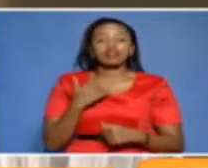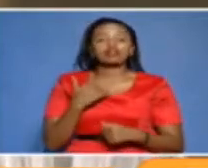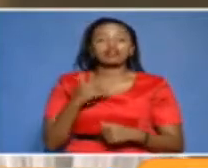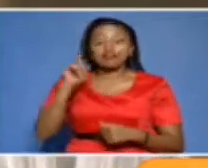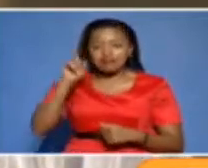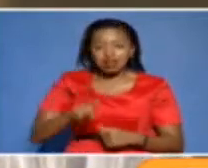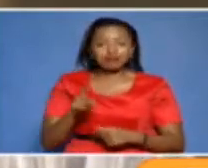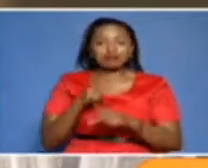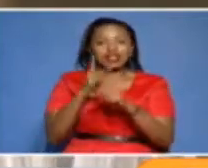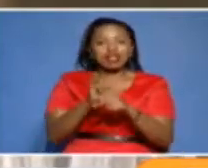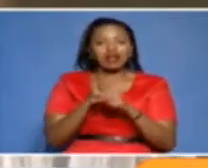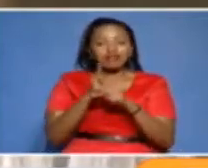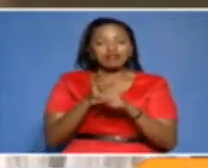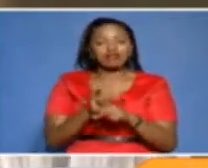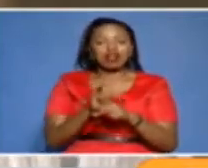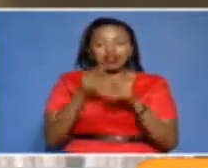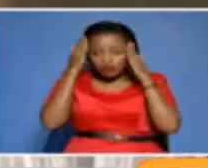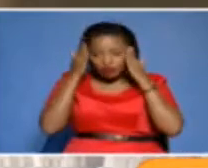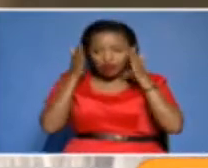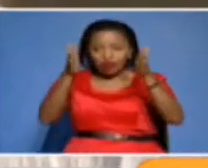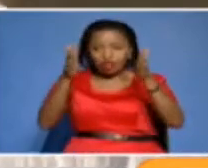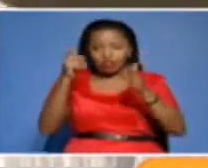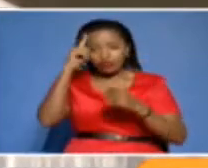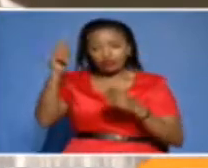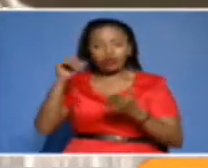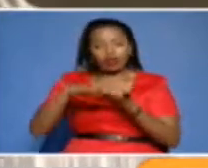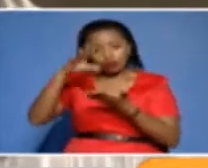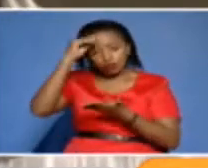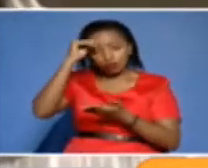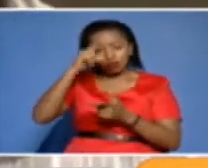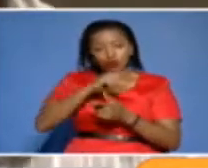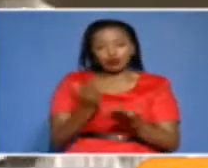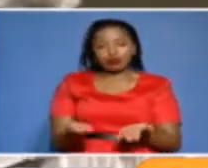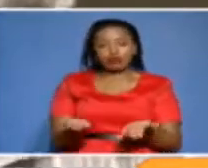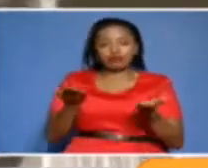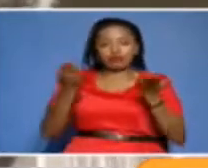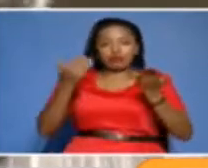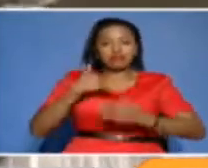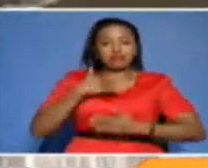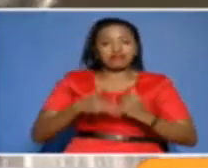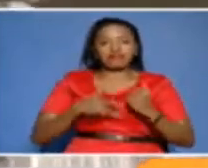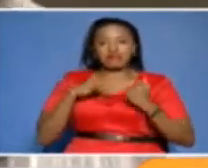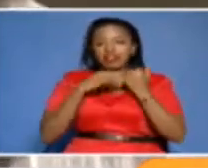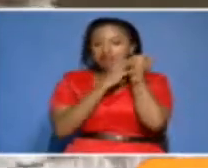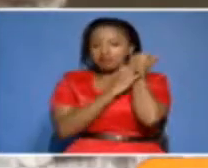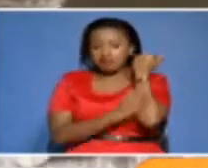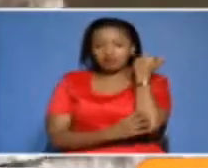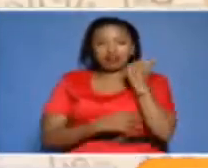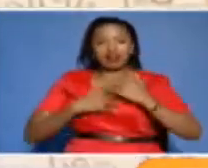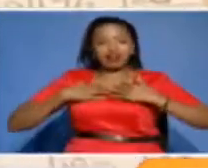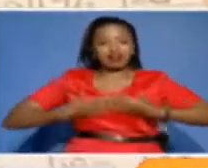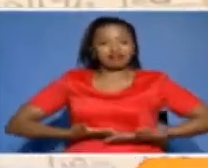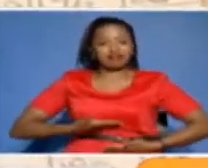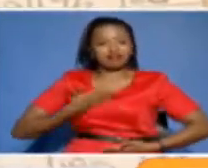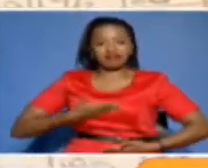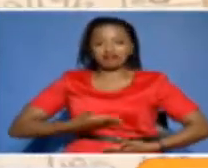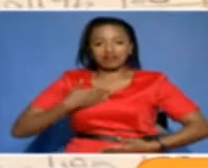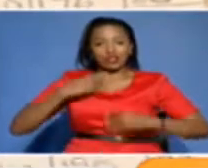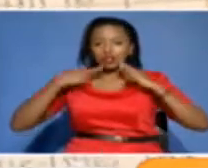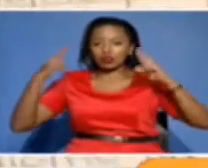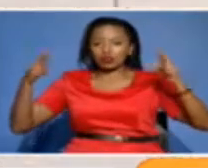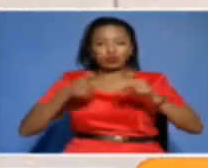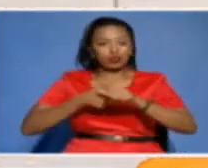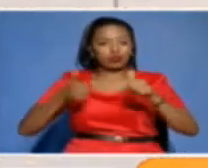wanataka watie manani ndio masomo yaende juu. Nimekasirika kulingana matokeo hii matokeo kutoka